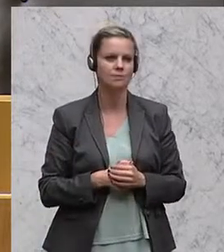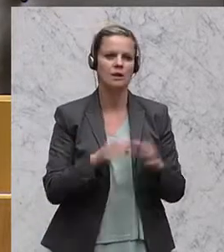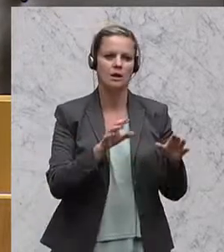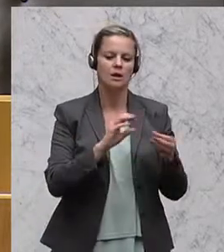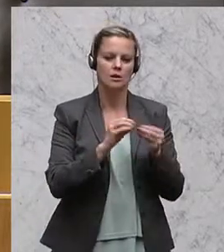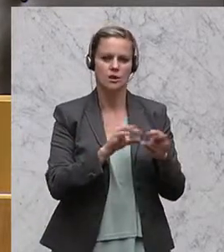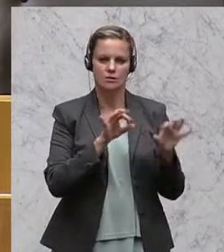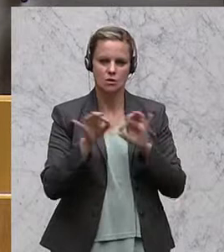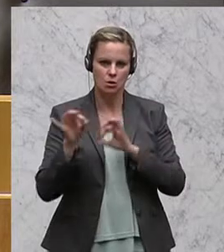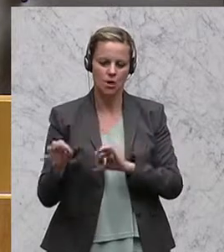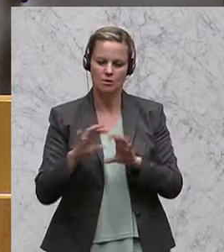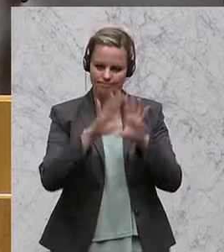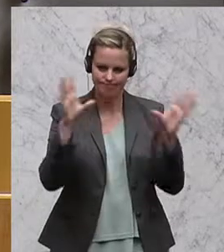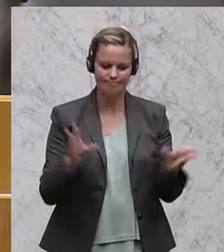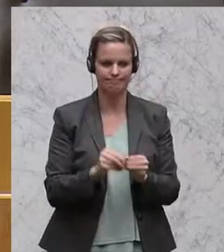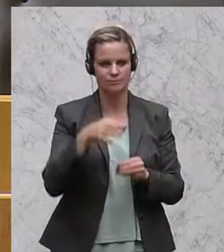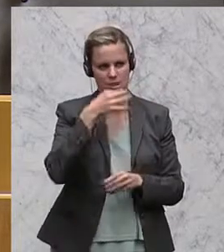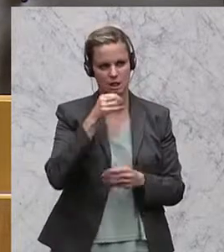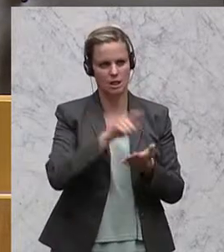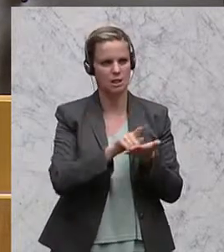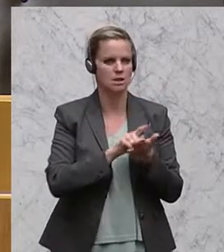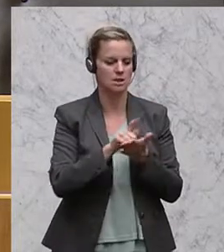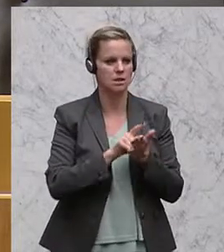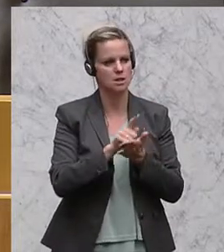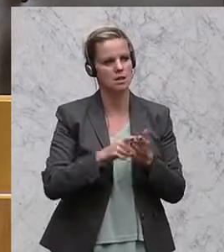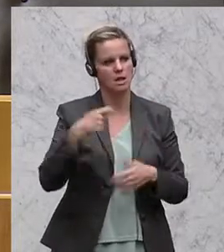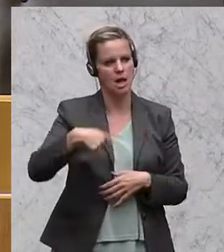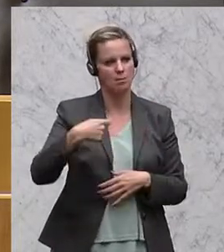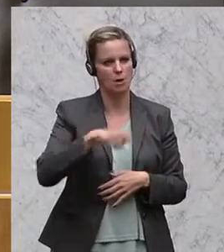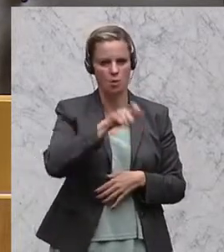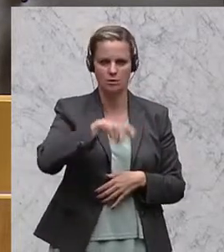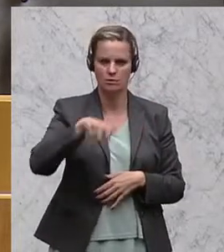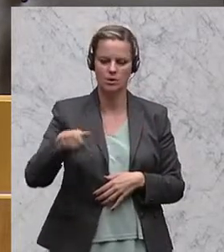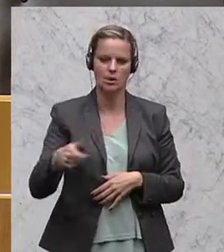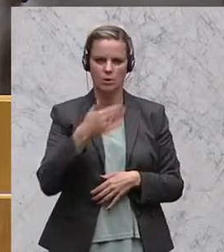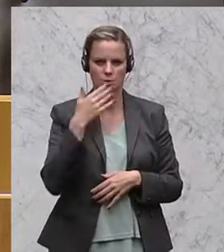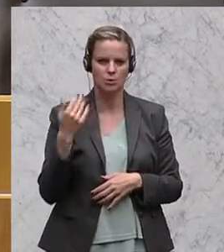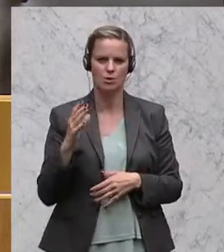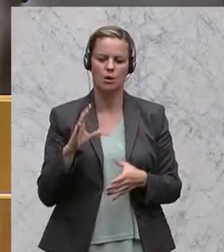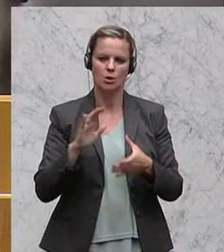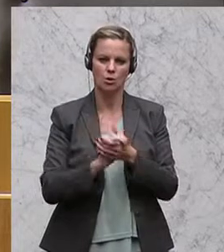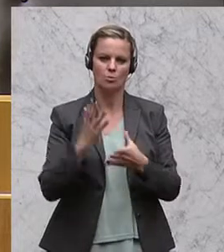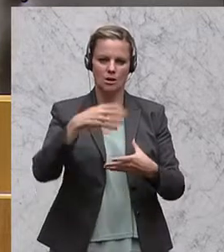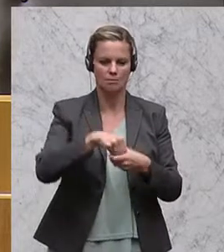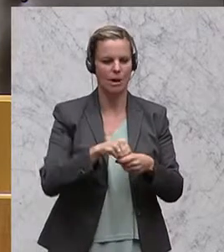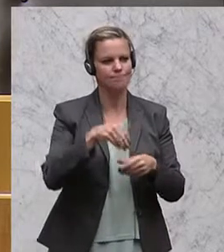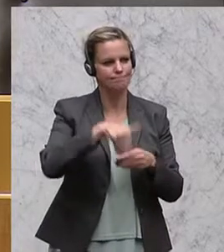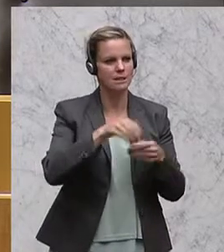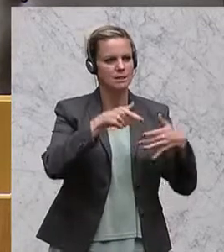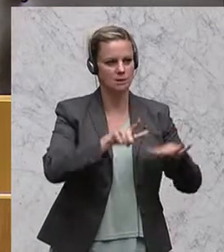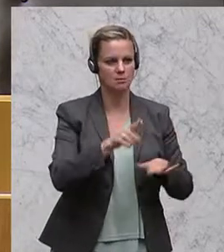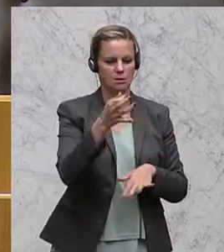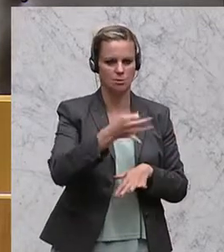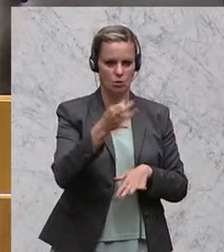beträgt die Redezeit für die gesamte Tagesordnung von jenen Abgeordneten, die keinem Klub angehören, je 17 Minuten. Darüber